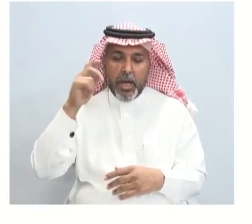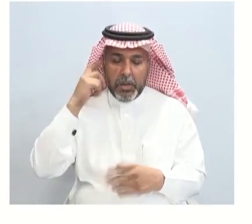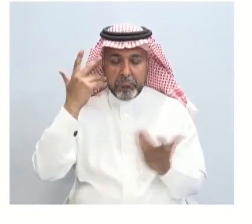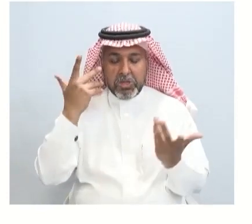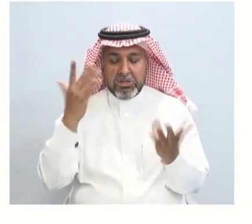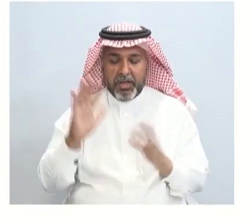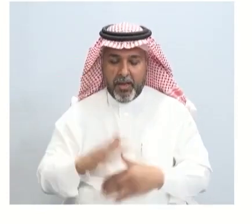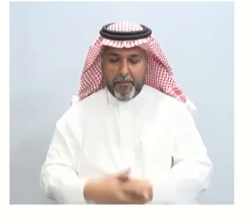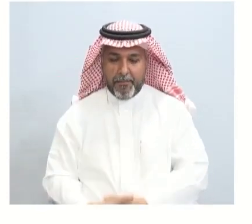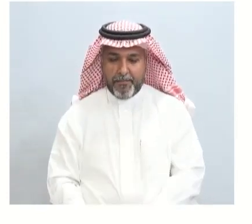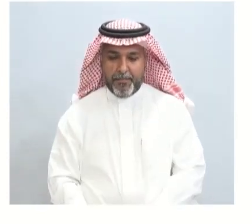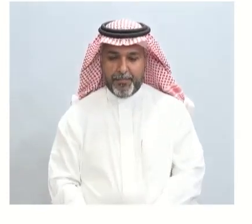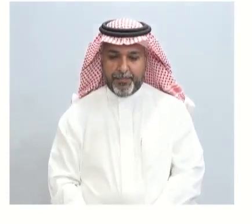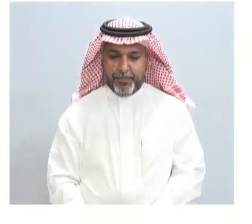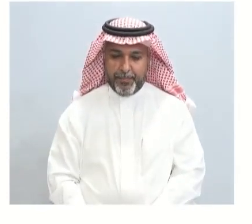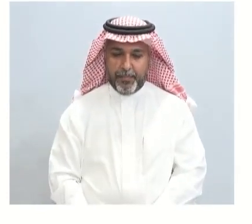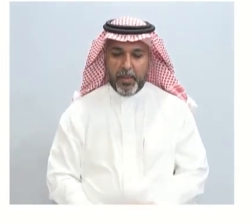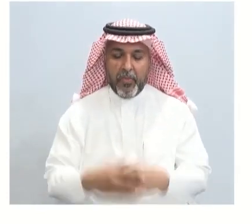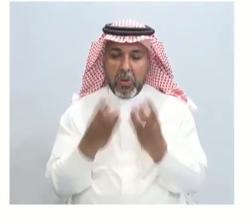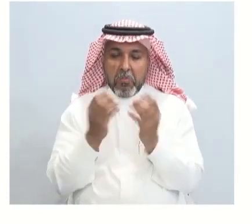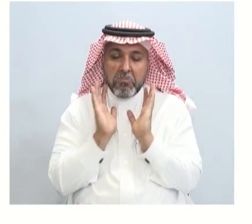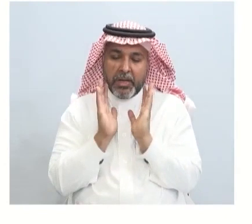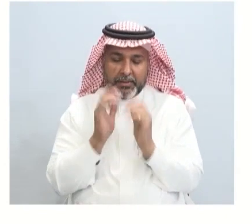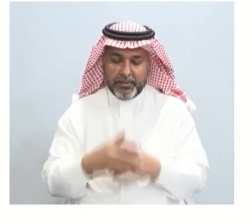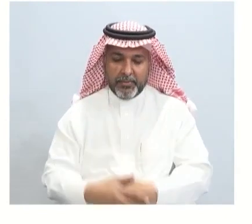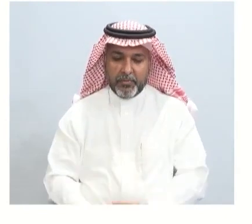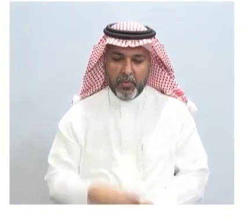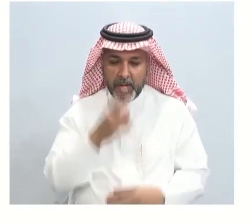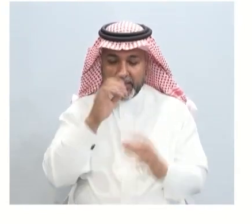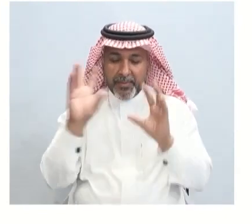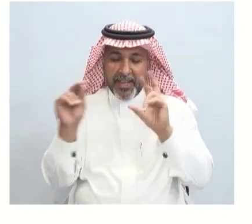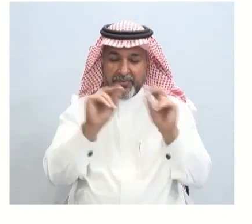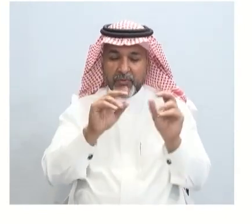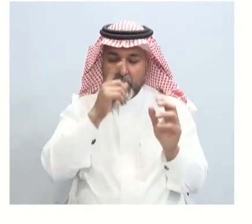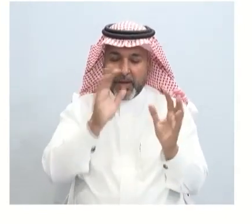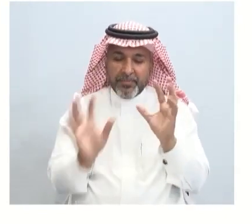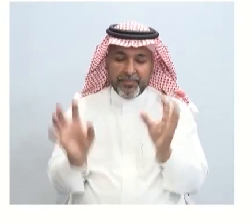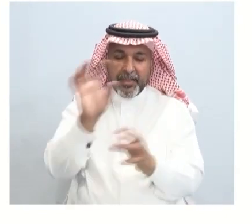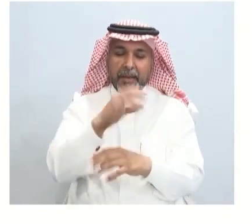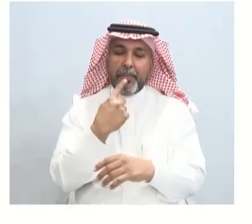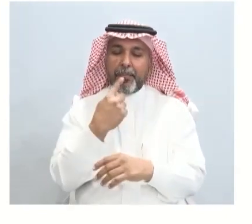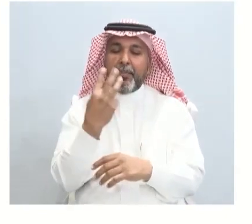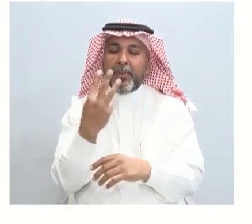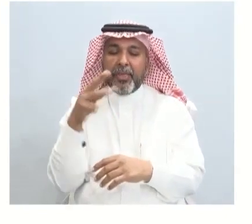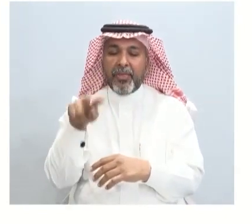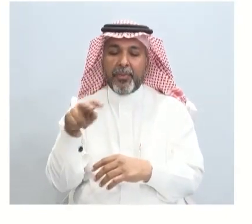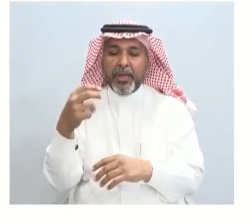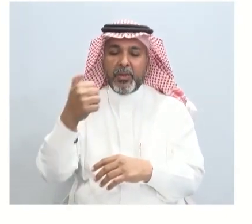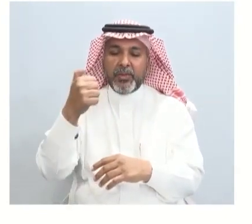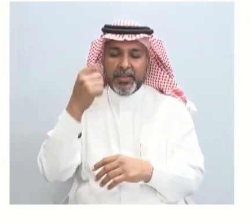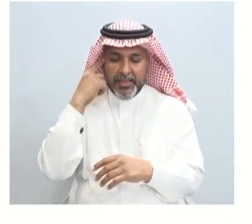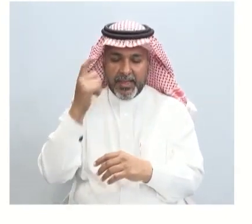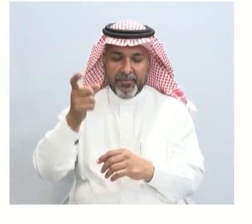وسالب ما لا نهايه فلا استطيع حساب هذا الامتداد وبالتالي نقول هنا ان الساعه غير معرفه طبعا مجال